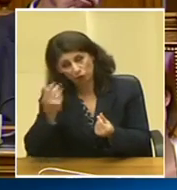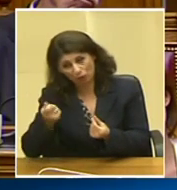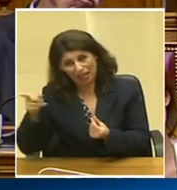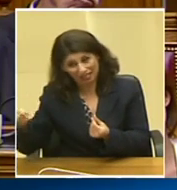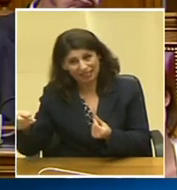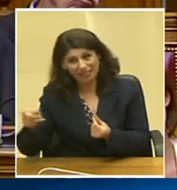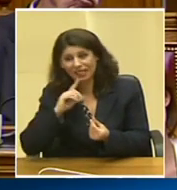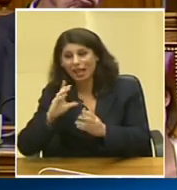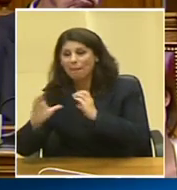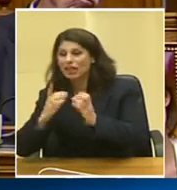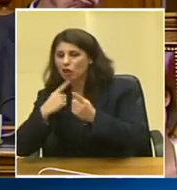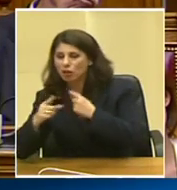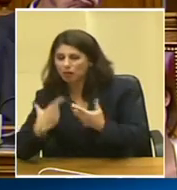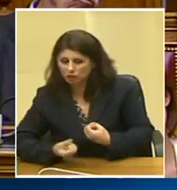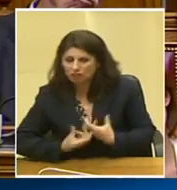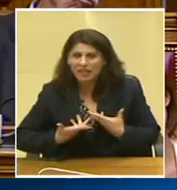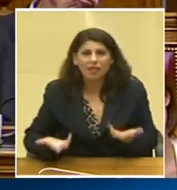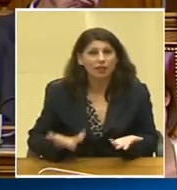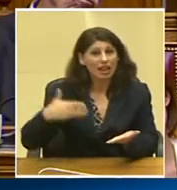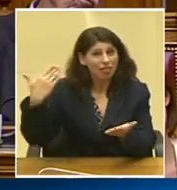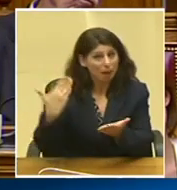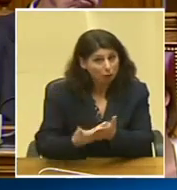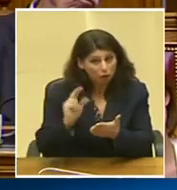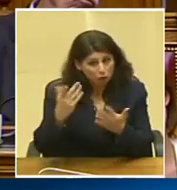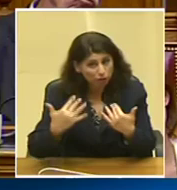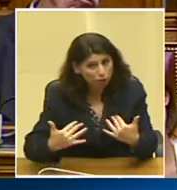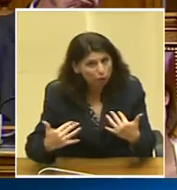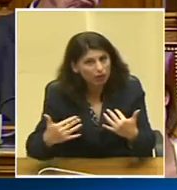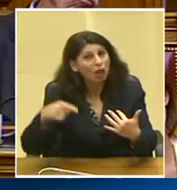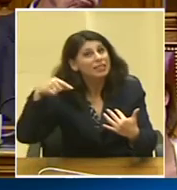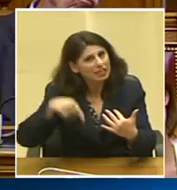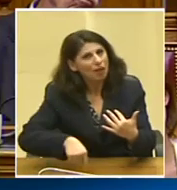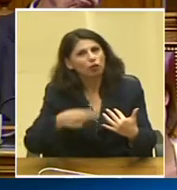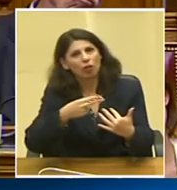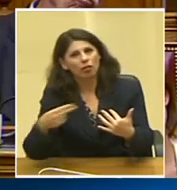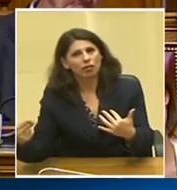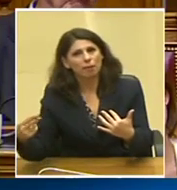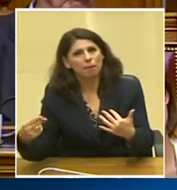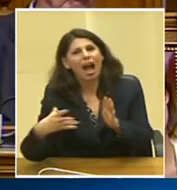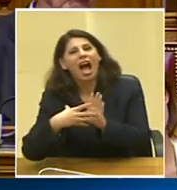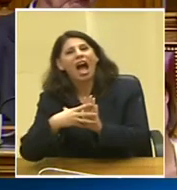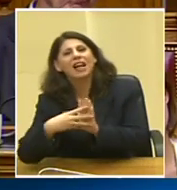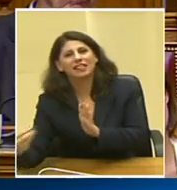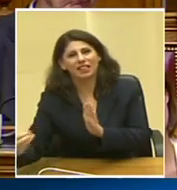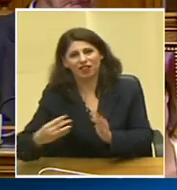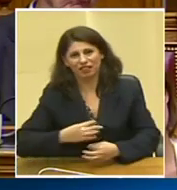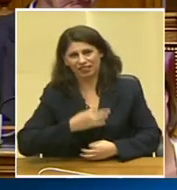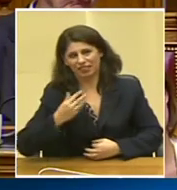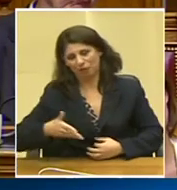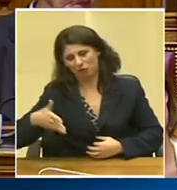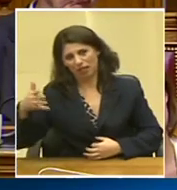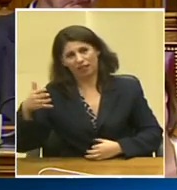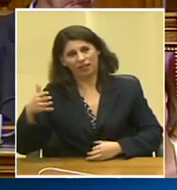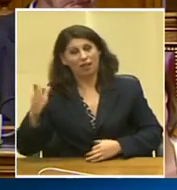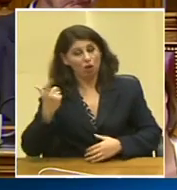γιατί έτσι το αισθάνθηκα. Όμως θα αποδείξω στη Βουλή των Ελλήνων ότι και σε αυτό το ζήτημα αντιγράφεται, κύριε Μητσοτάκη. Διότι